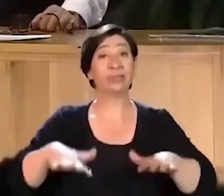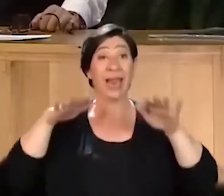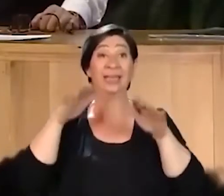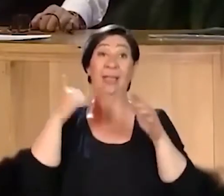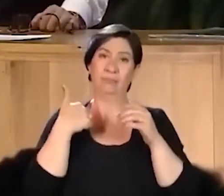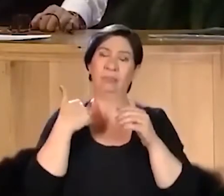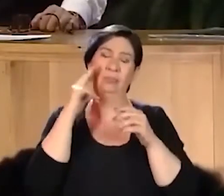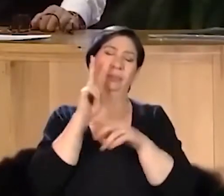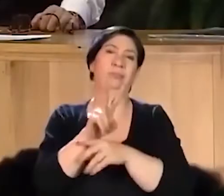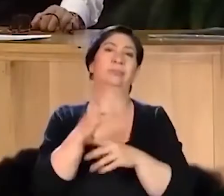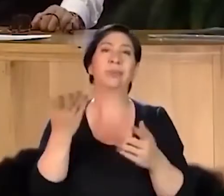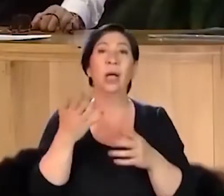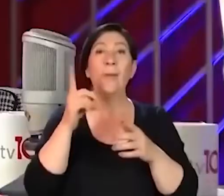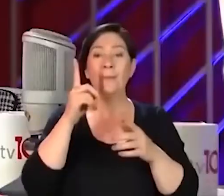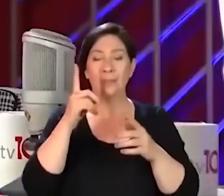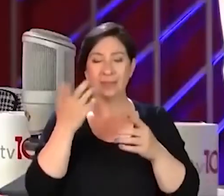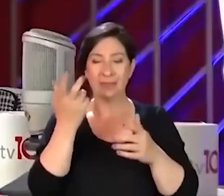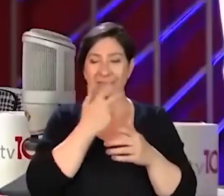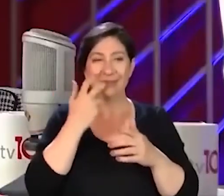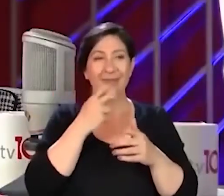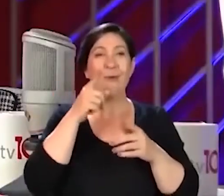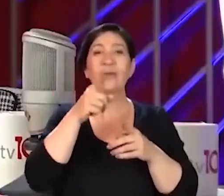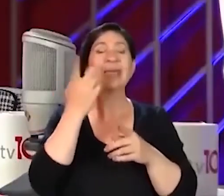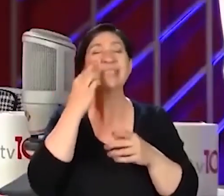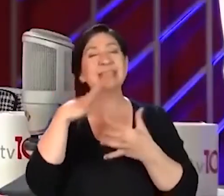onu mesela performans öncesi insanların